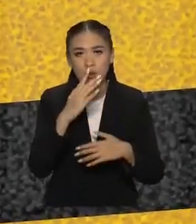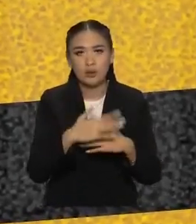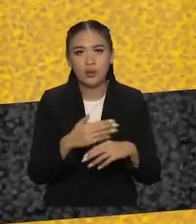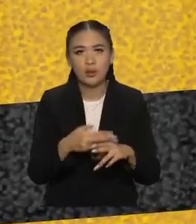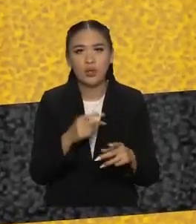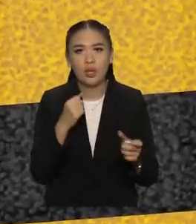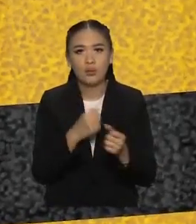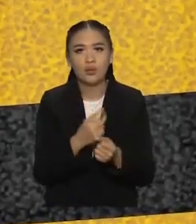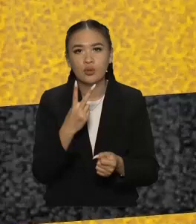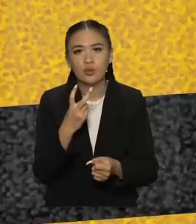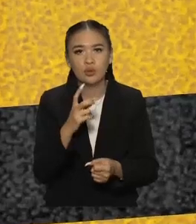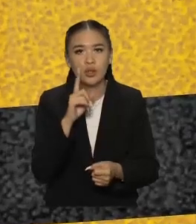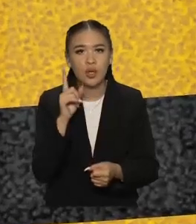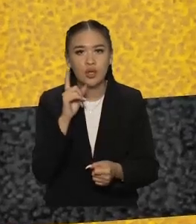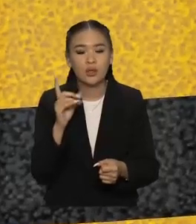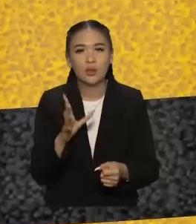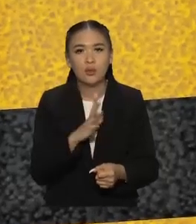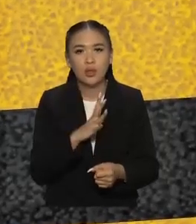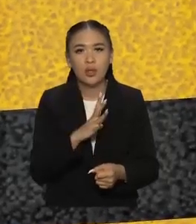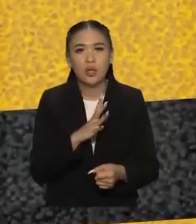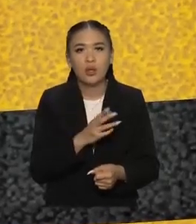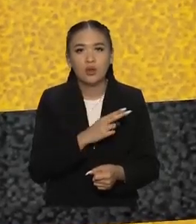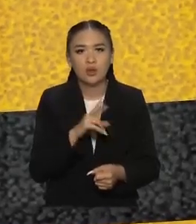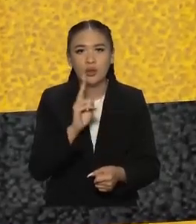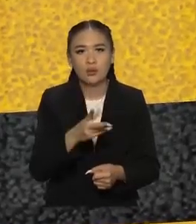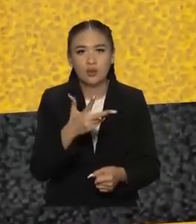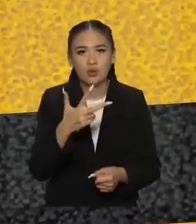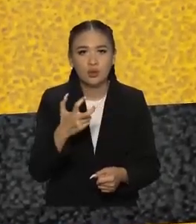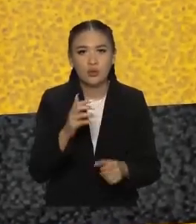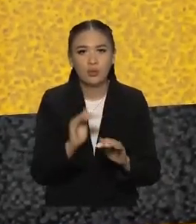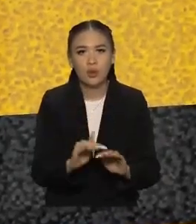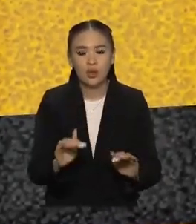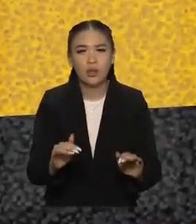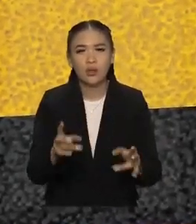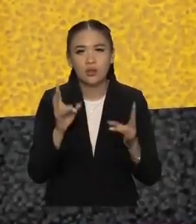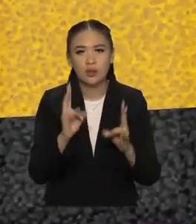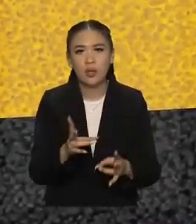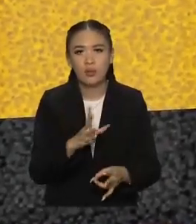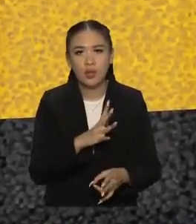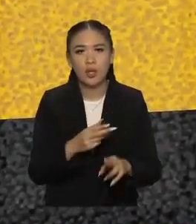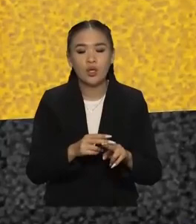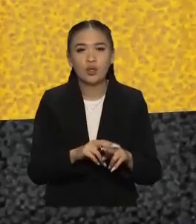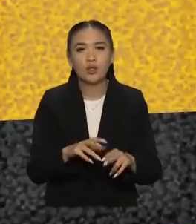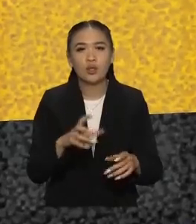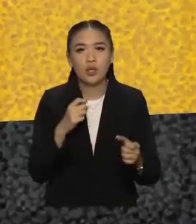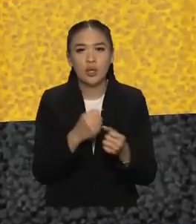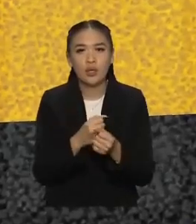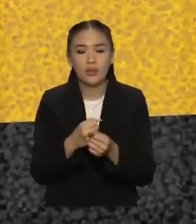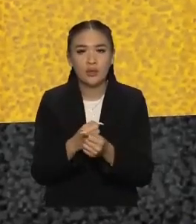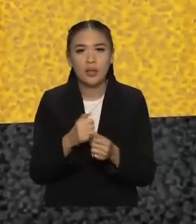апатынан 200-де жас өспірім қыршын кетті. 2300-ден астам бала түрлі дене жарақатын алған. Жол апатының негізгі